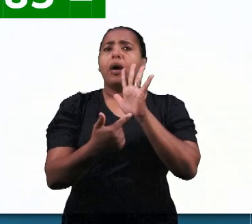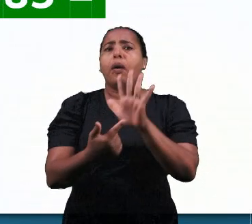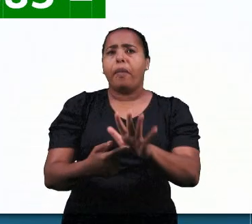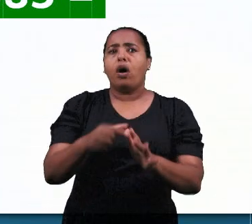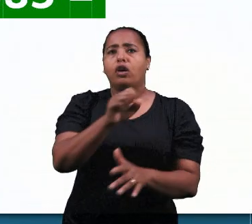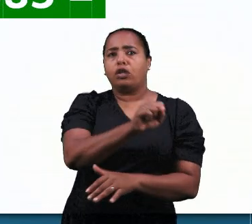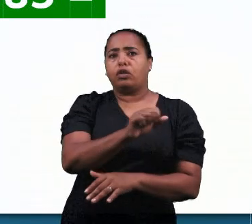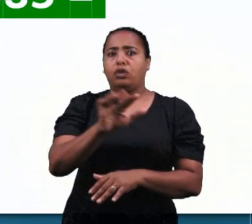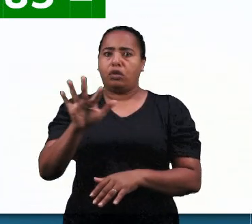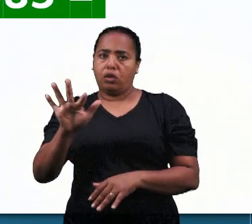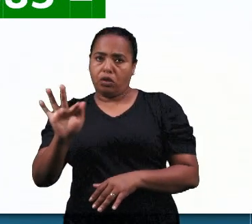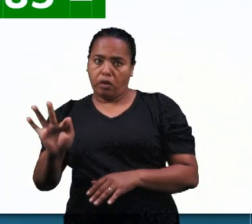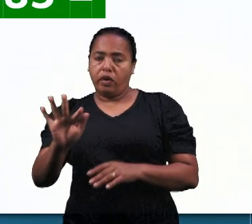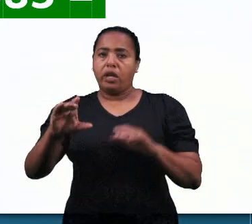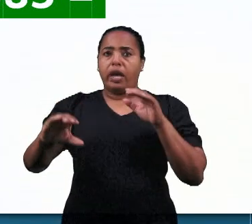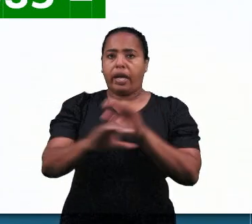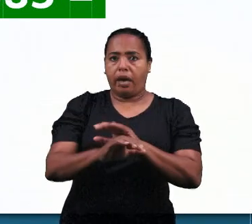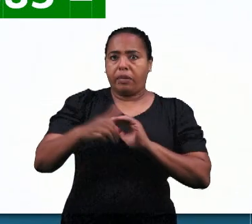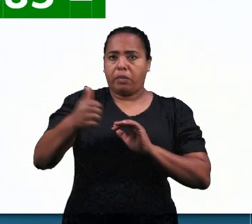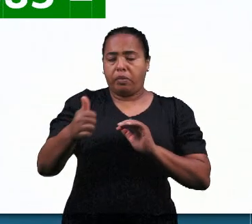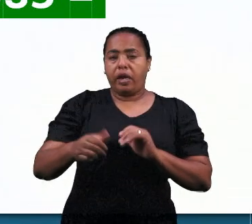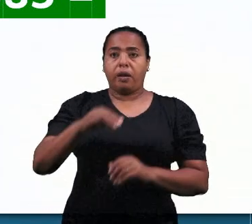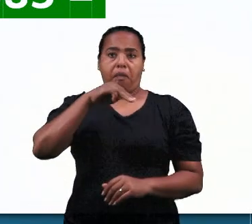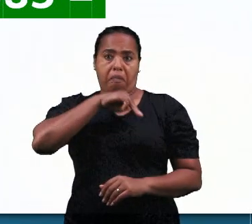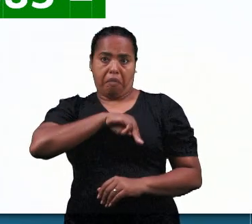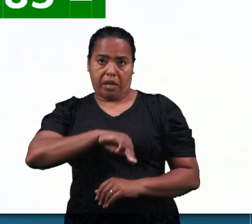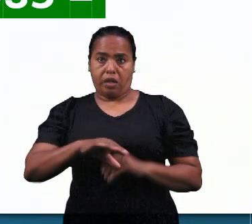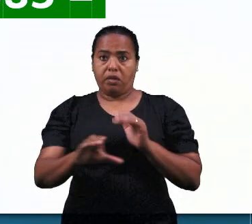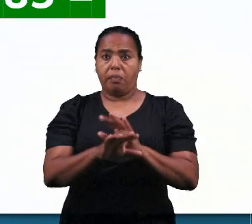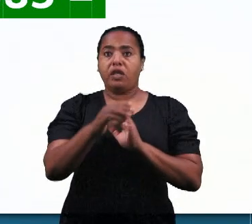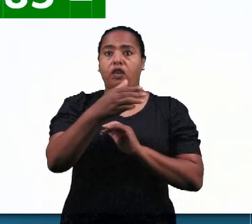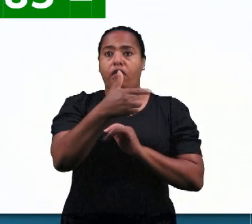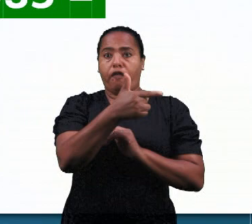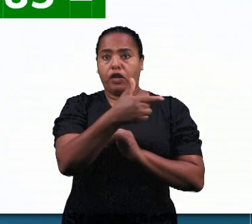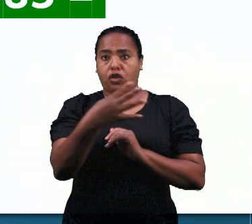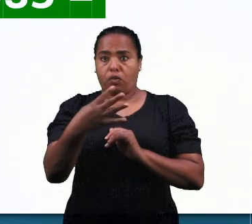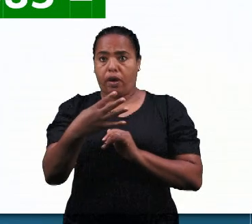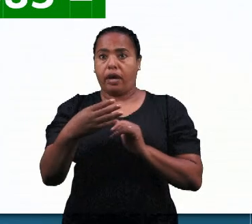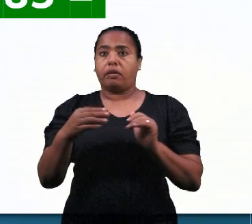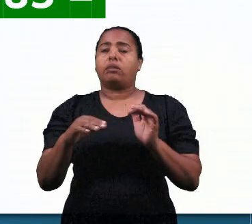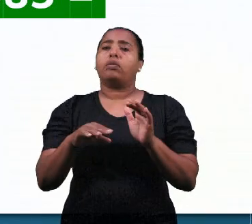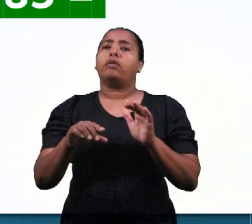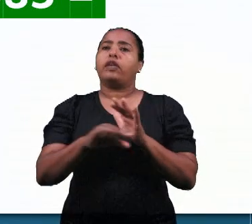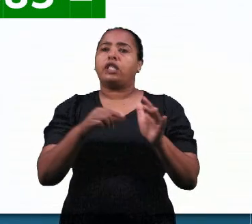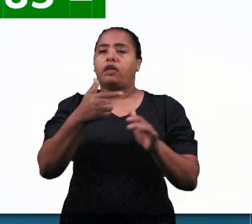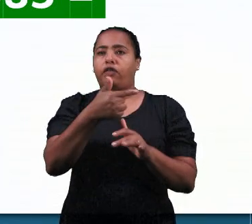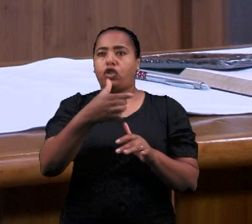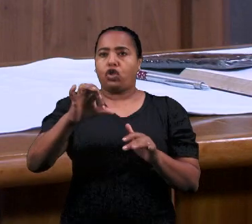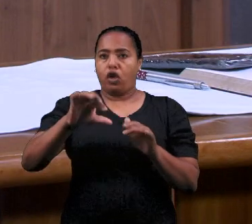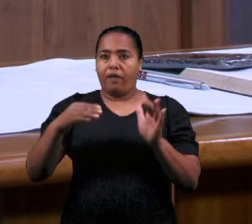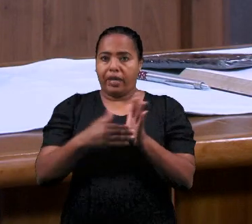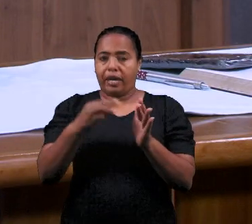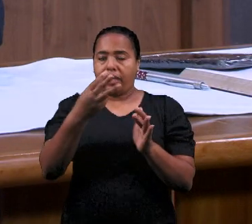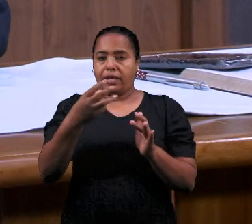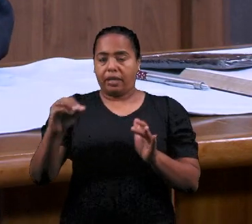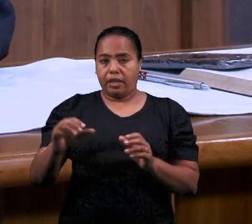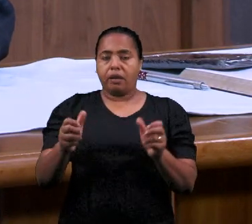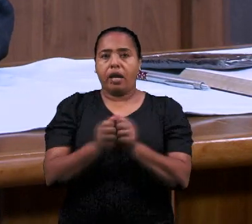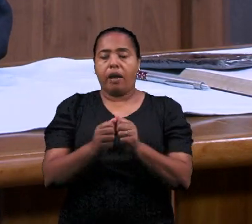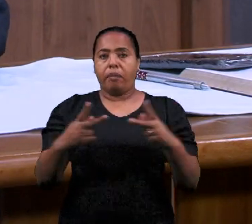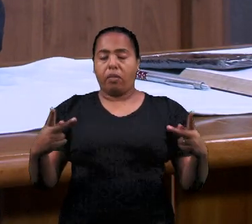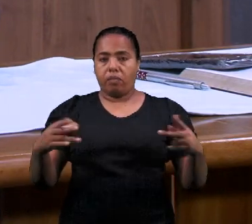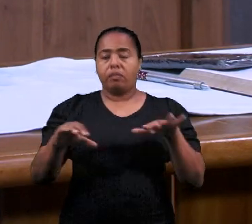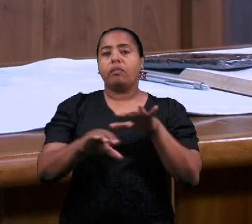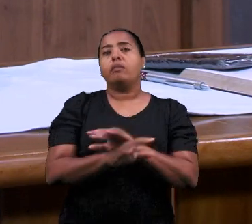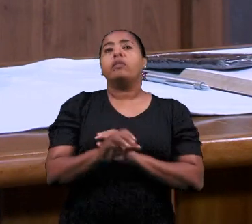nombre. Sophonie, chapitre 1er, Matthieu 24, 39, 29, 35 et Apocalypse, chapitre 8. Celui qui va